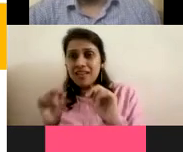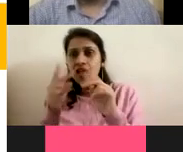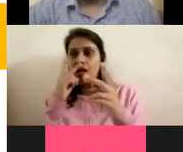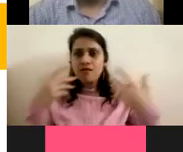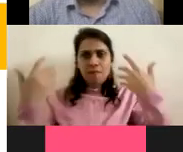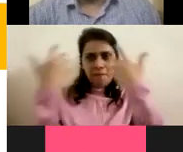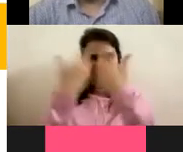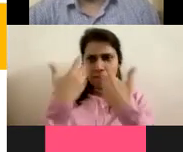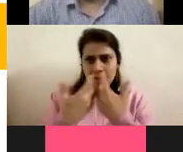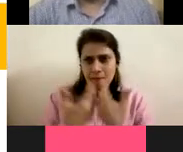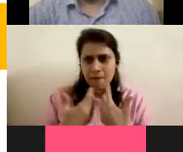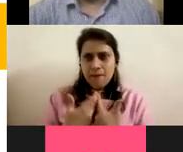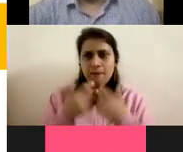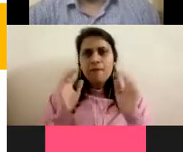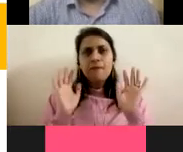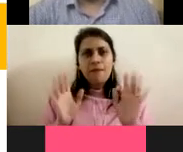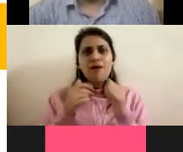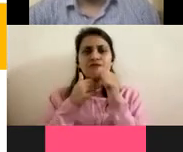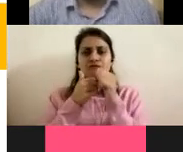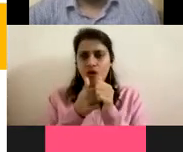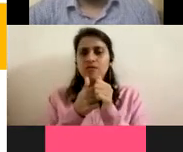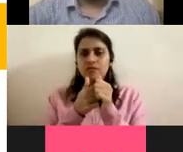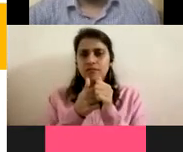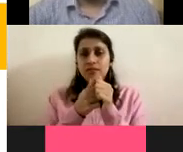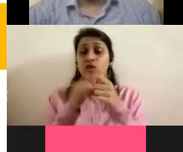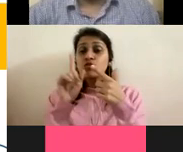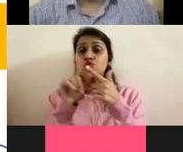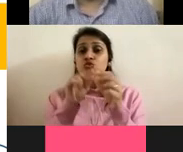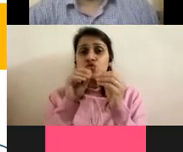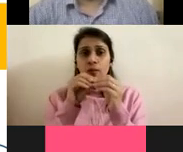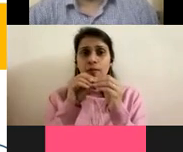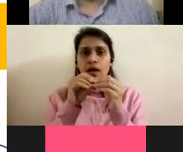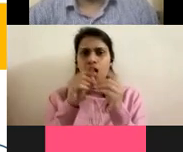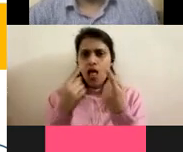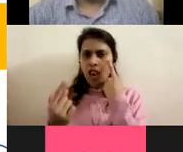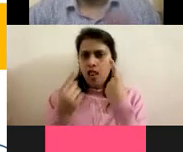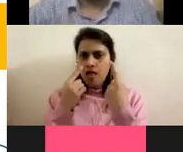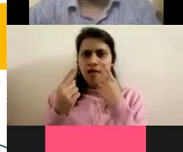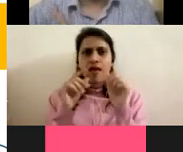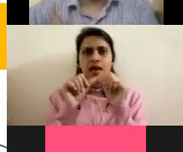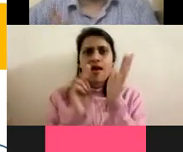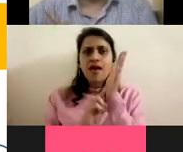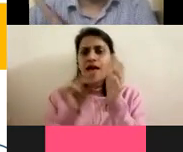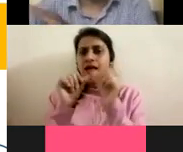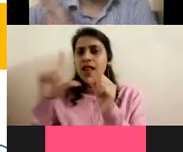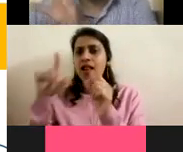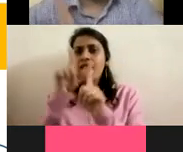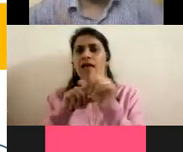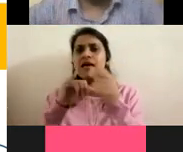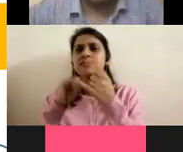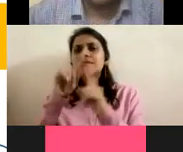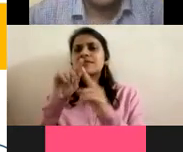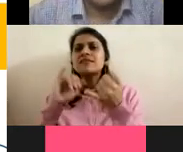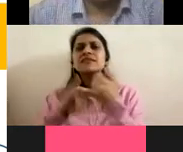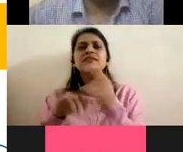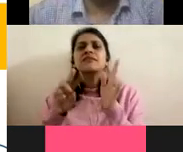map analysis. Okay? Job analysis matlab job important. Job is what we have to focus. Person ka focus nahi. Person ko match karana